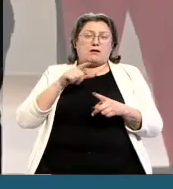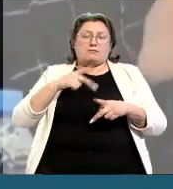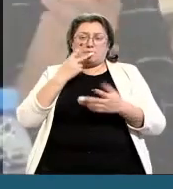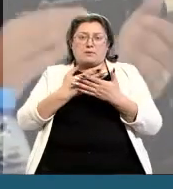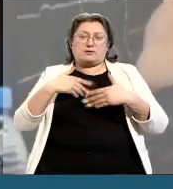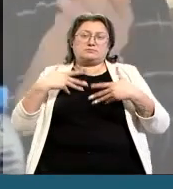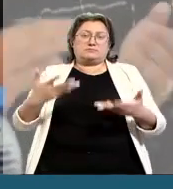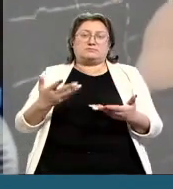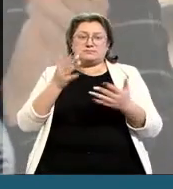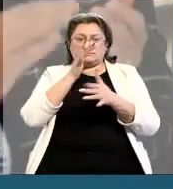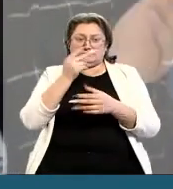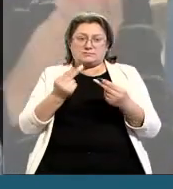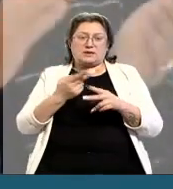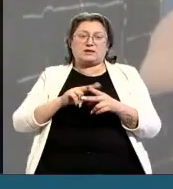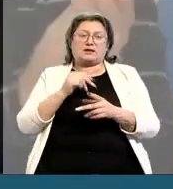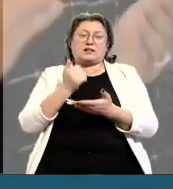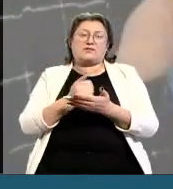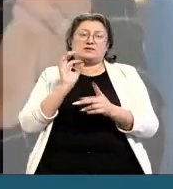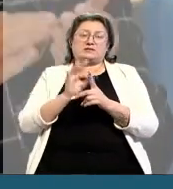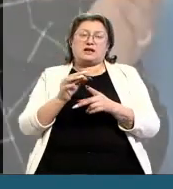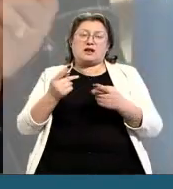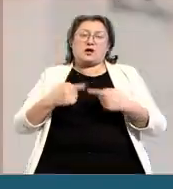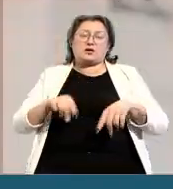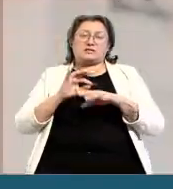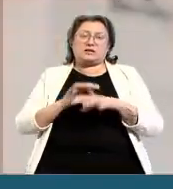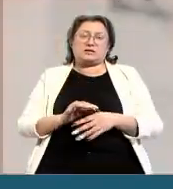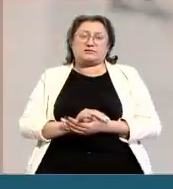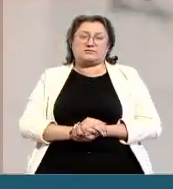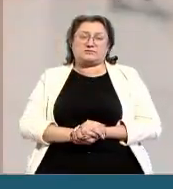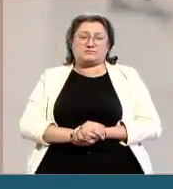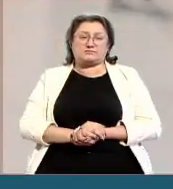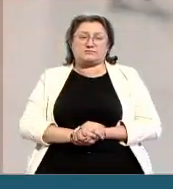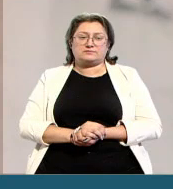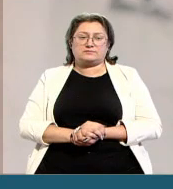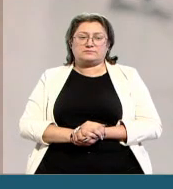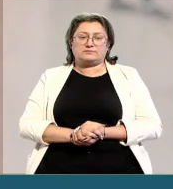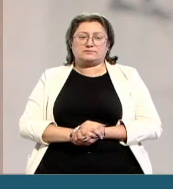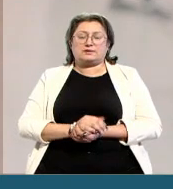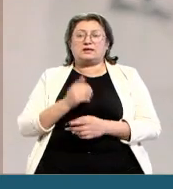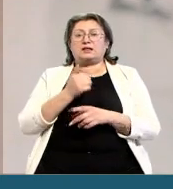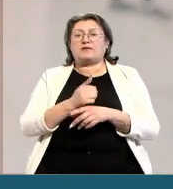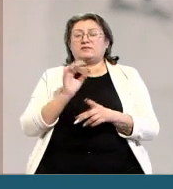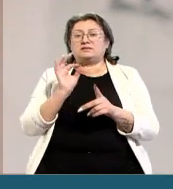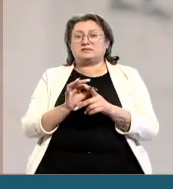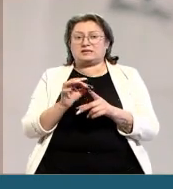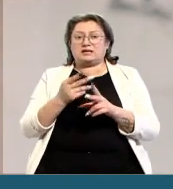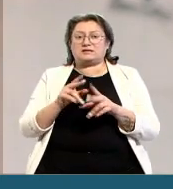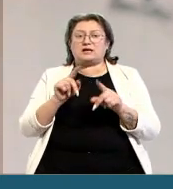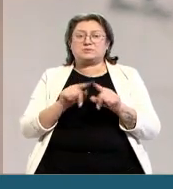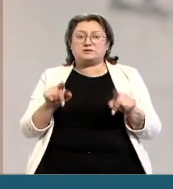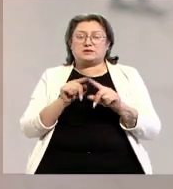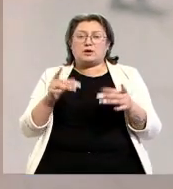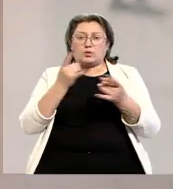қырларын ашады. Ұйымдастырушылардың негізгі мақсаты да осы. Бұл лиганың басты мақсаты бүкіл, мысалы, Қазақстан